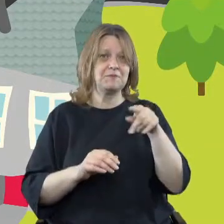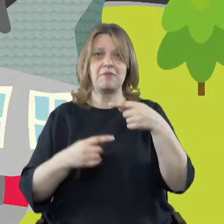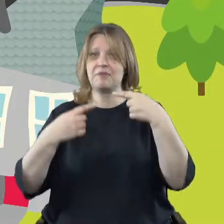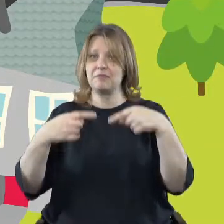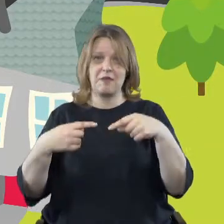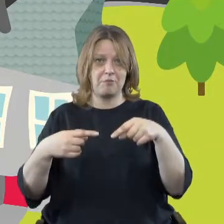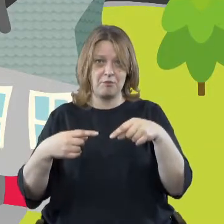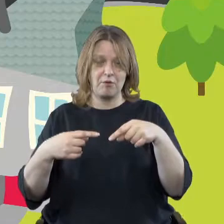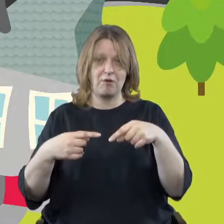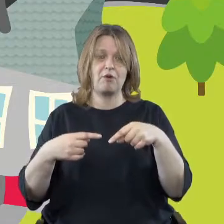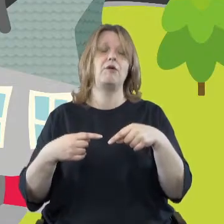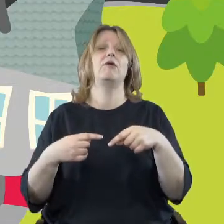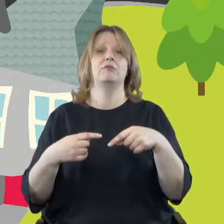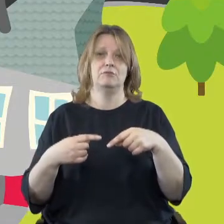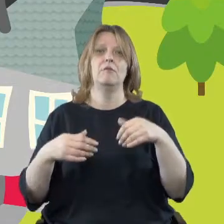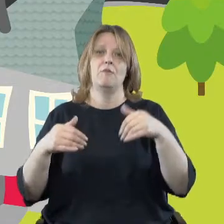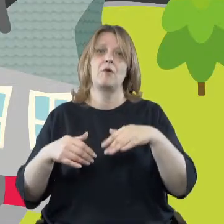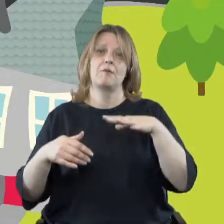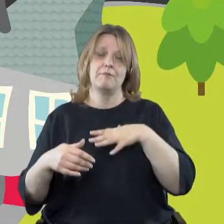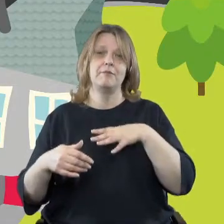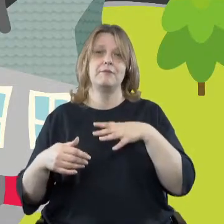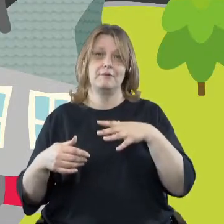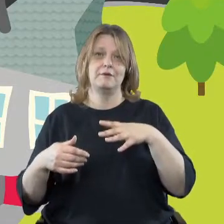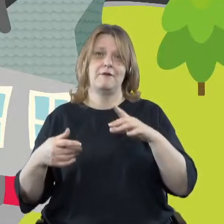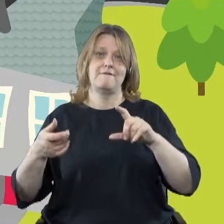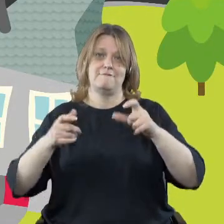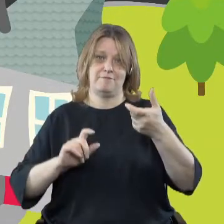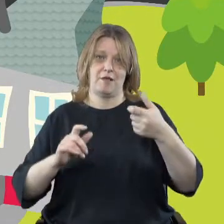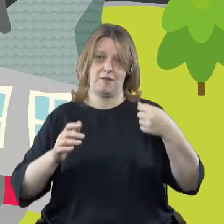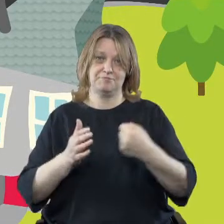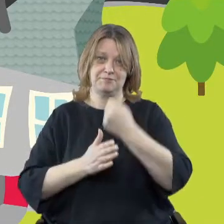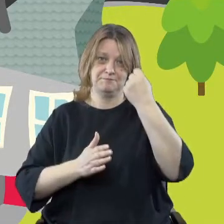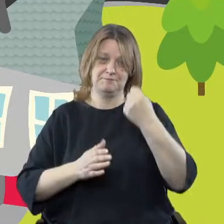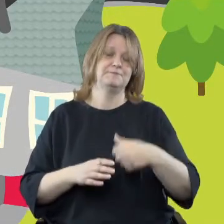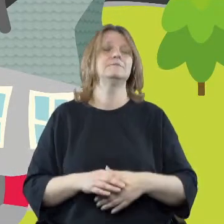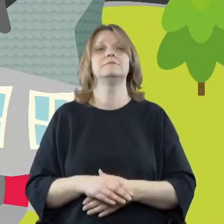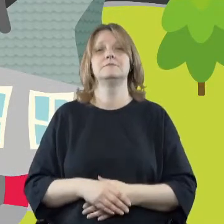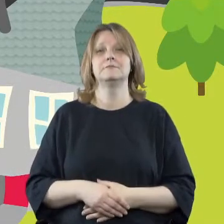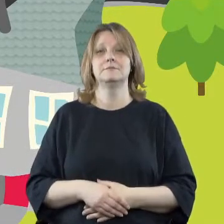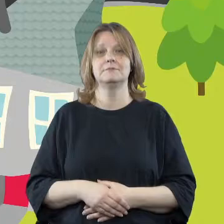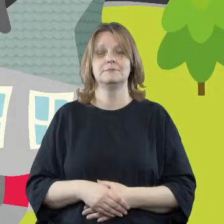prawo, w lewo, no mogłoby dojść do potrącenia.